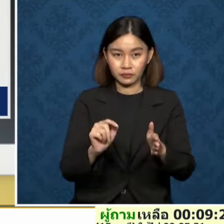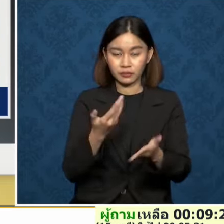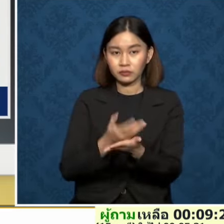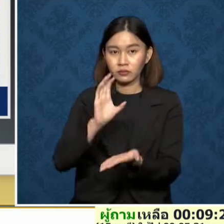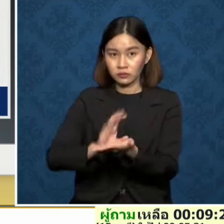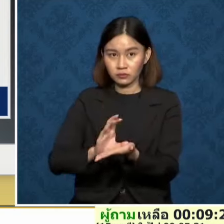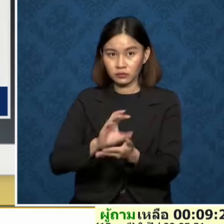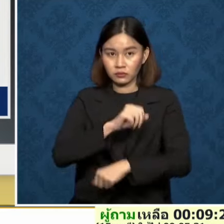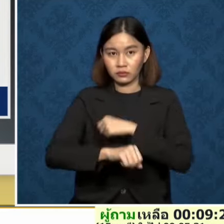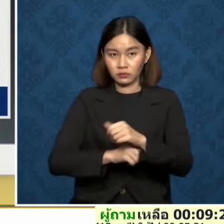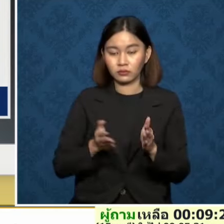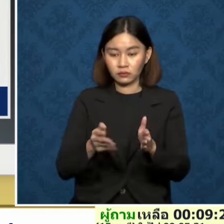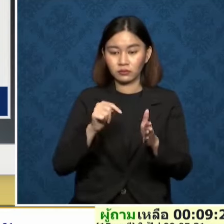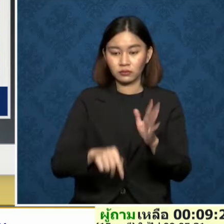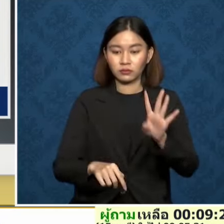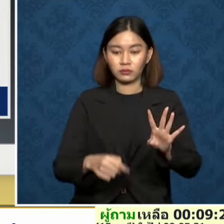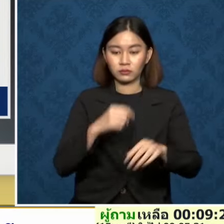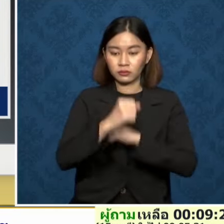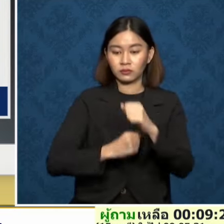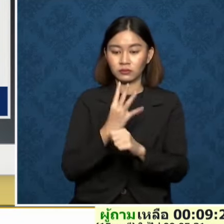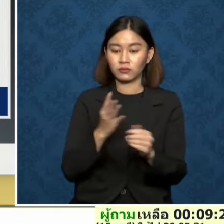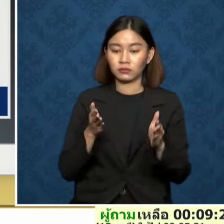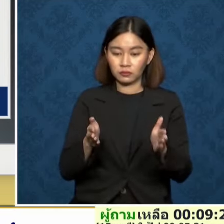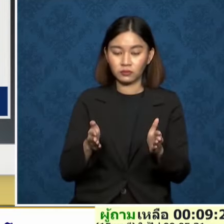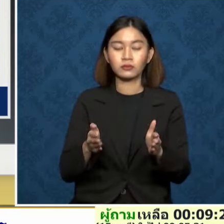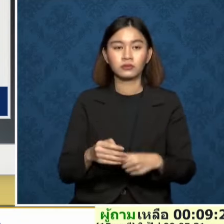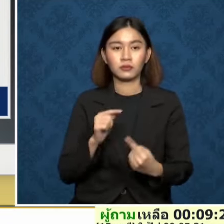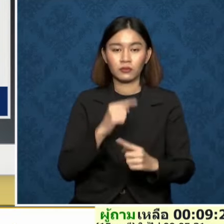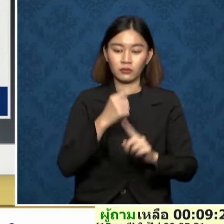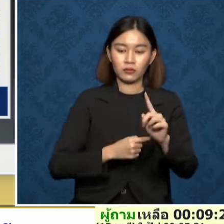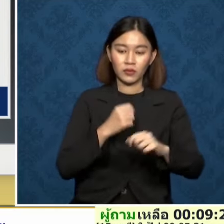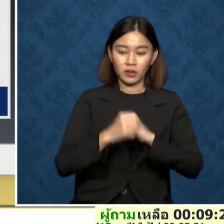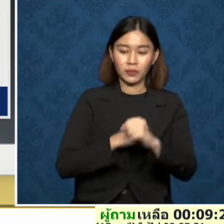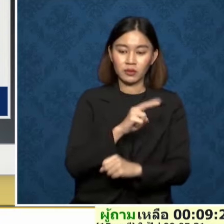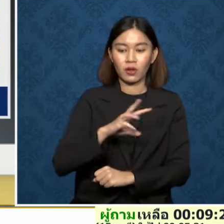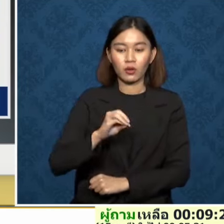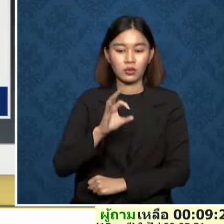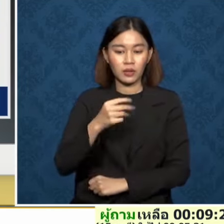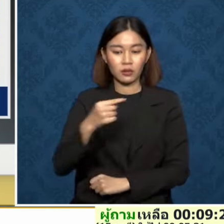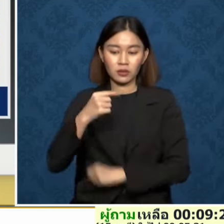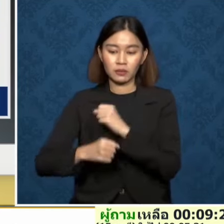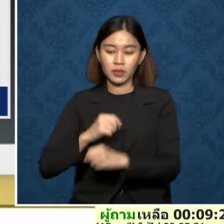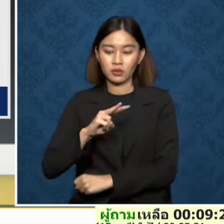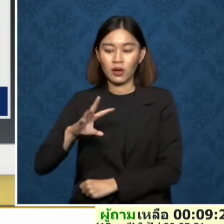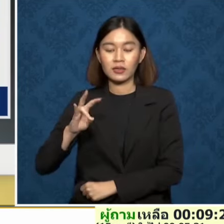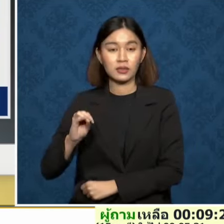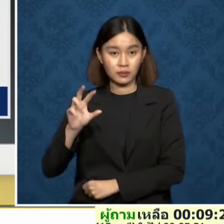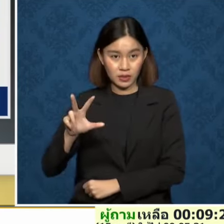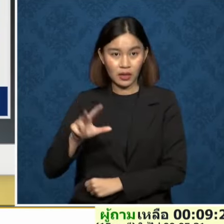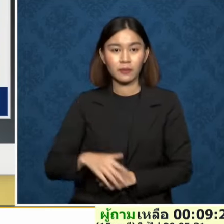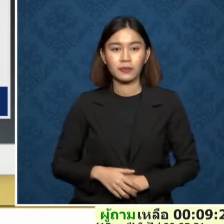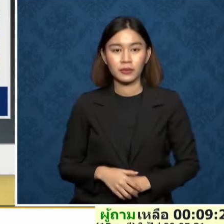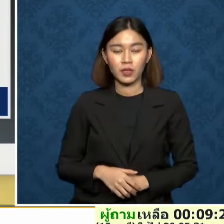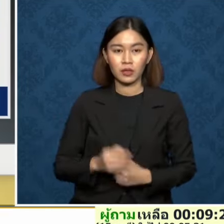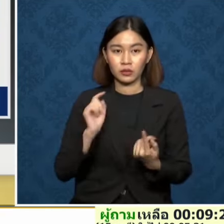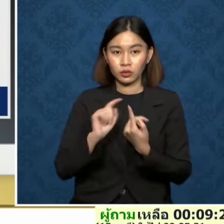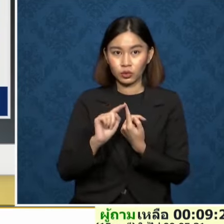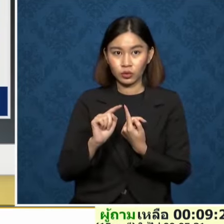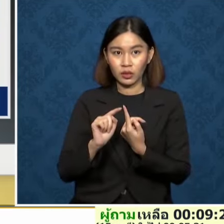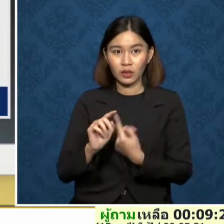ผ